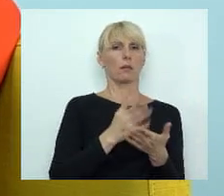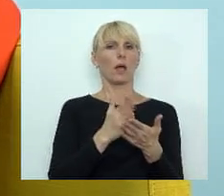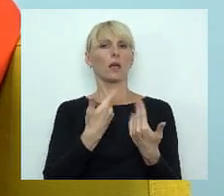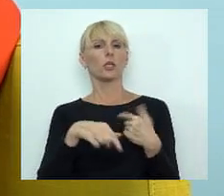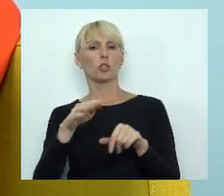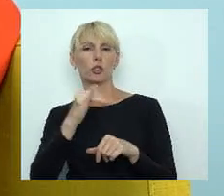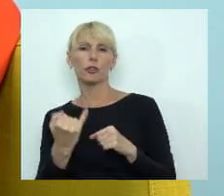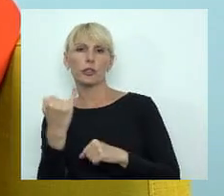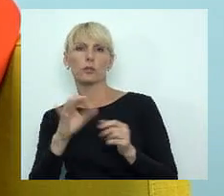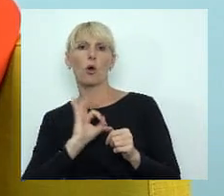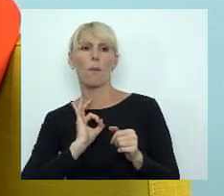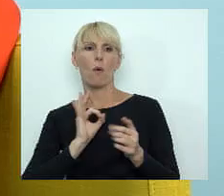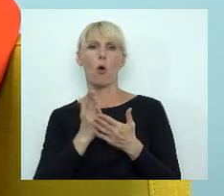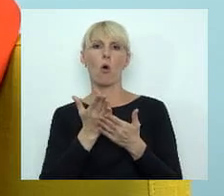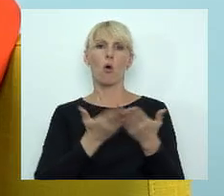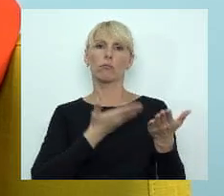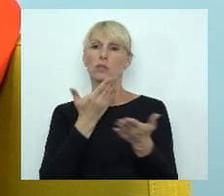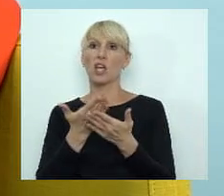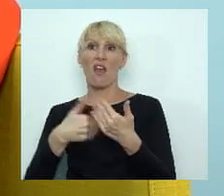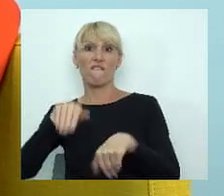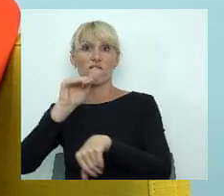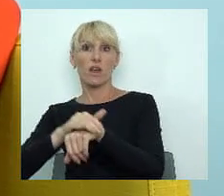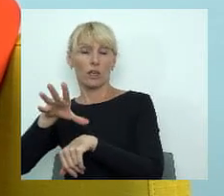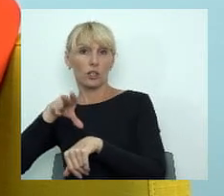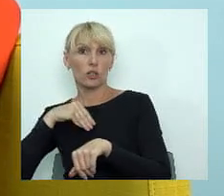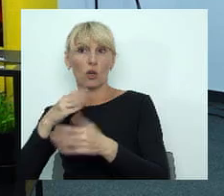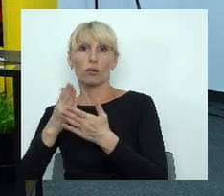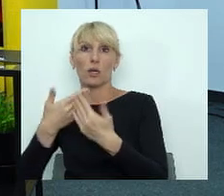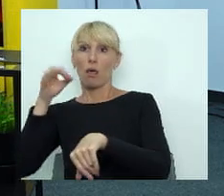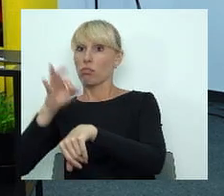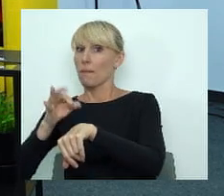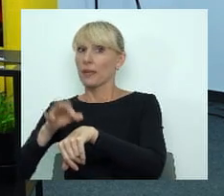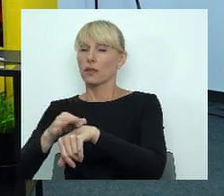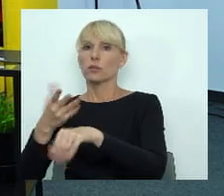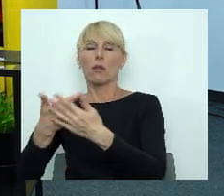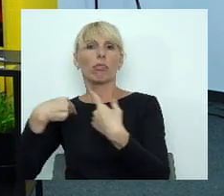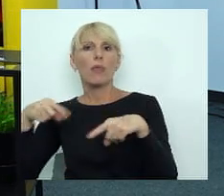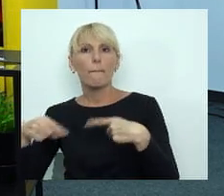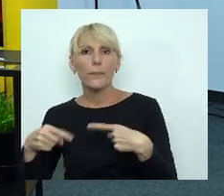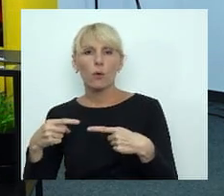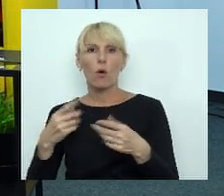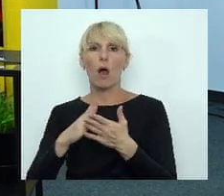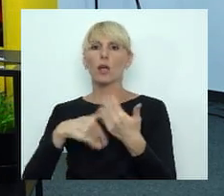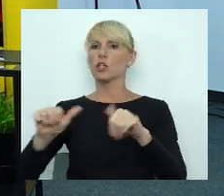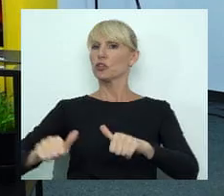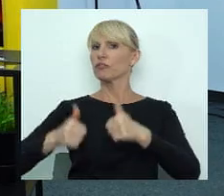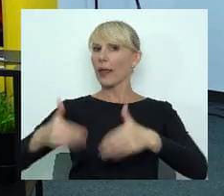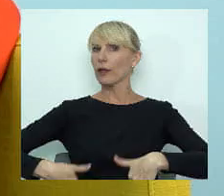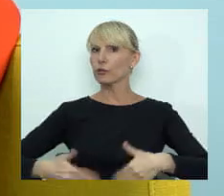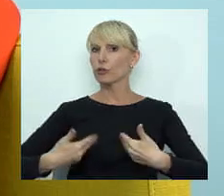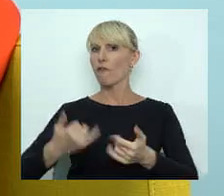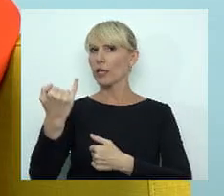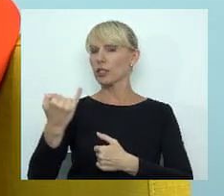nie mogłam wyrazić zgody na odpowiednie zabiegi medyczne, opiekun faktyczny nie wyraził zgody, w związku z tym stan mojego dziecka się